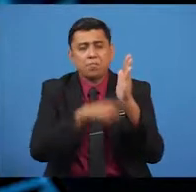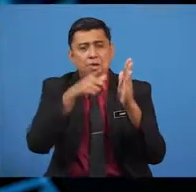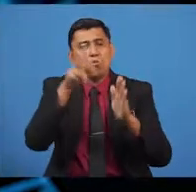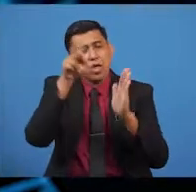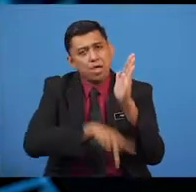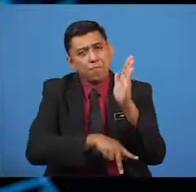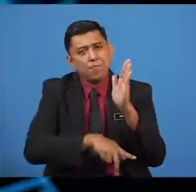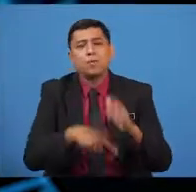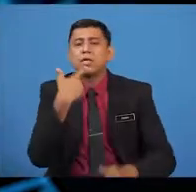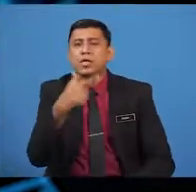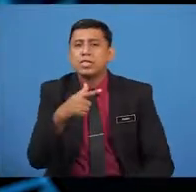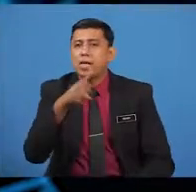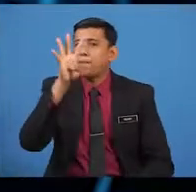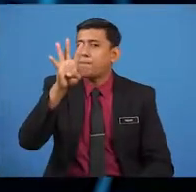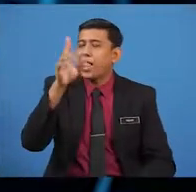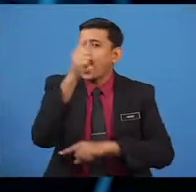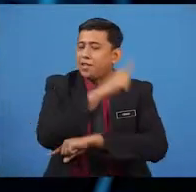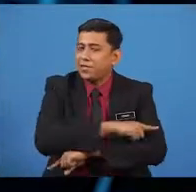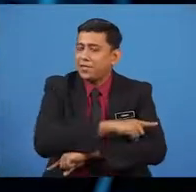masa selama 4 hari.